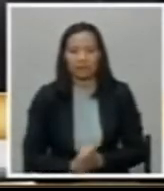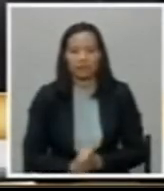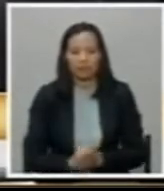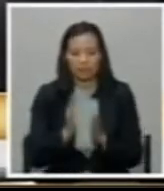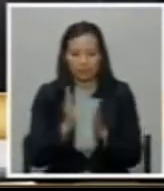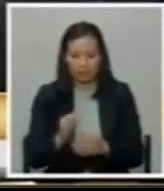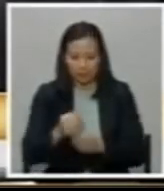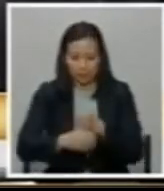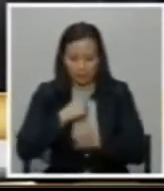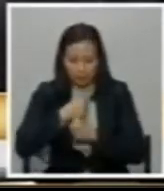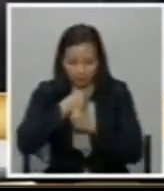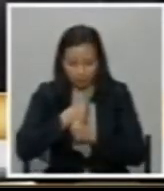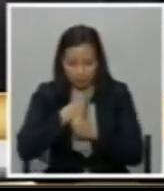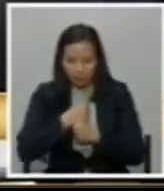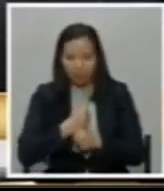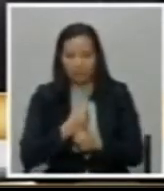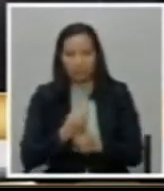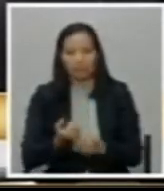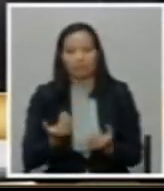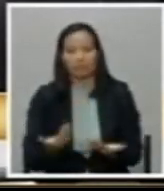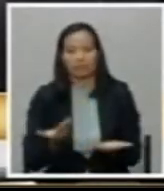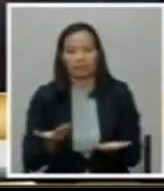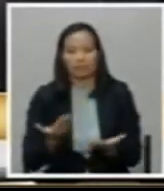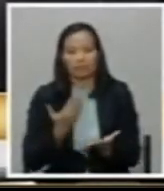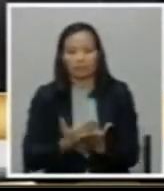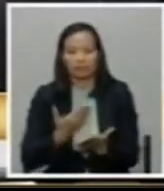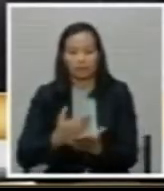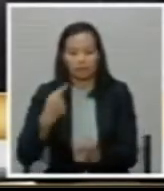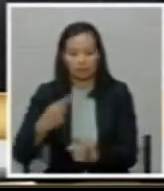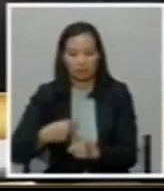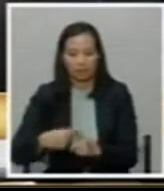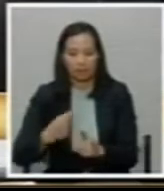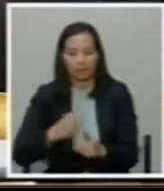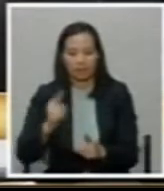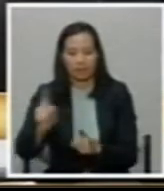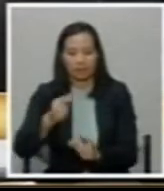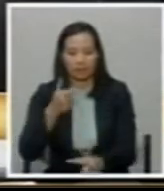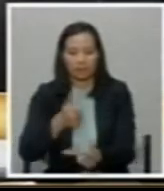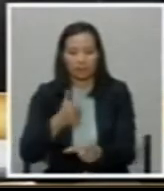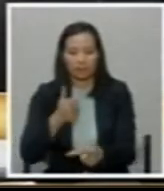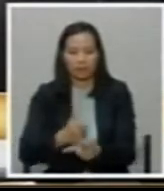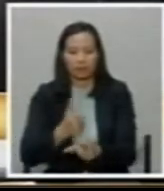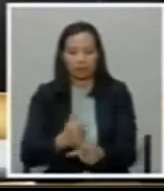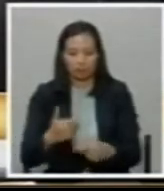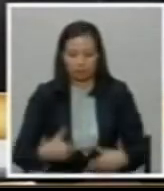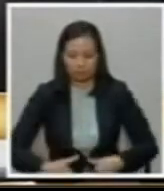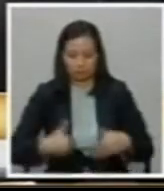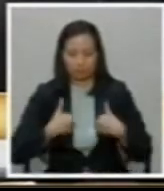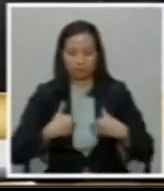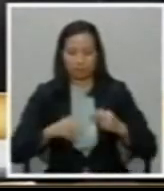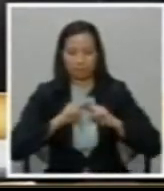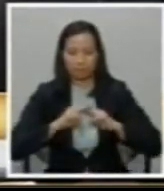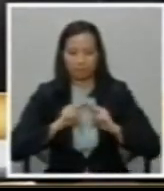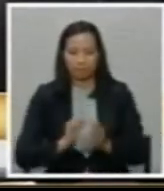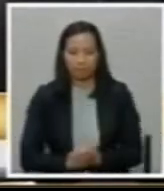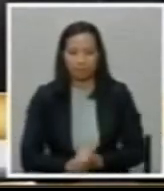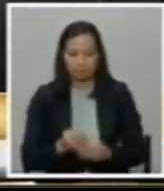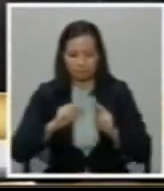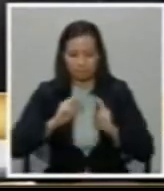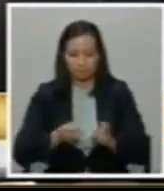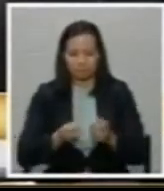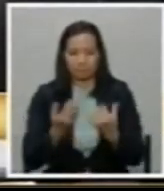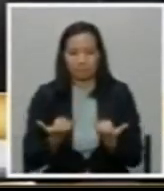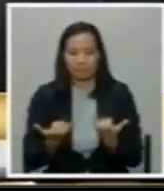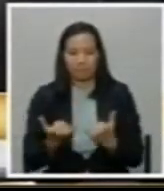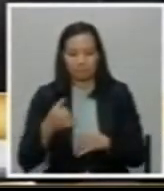าสู่วัยชราแล้วเนี่ยเขาจะมีรายได้จากที่ไหนมีเลี้ยงดูมาเลี้ยงดูตัวเองนะครับจริงๆประเด็นนี้นะครับ